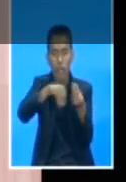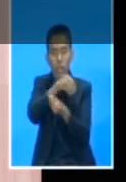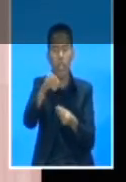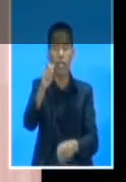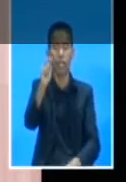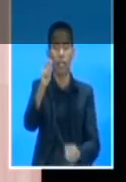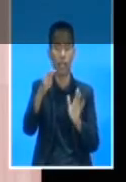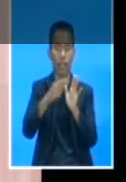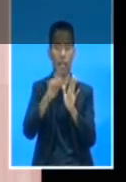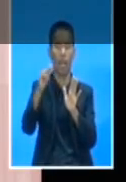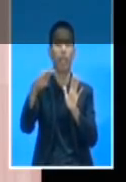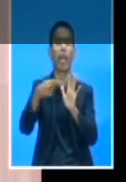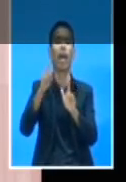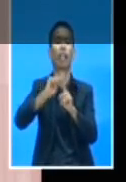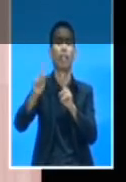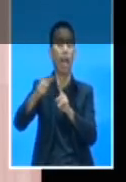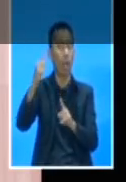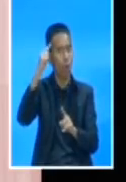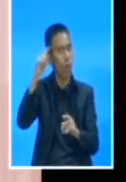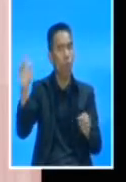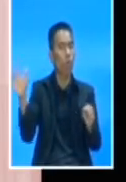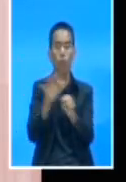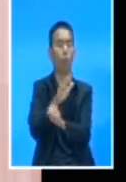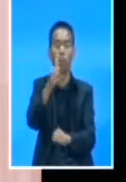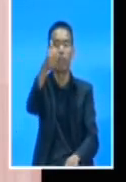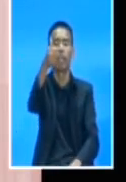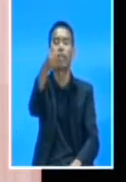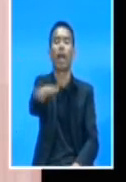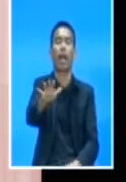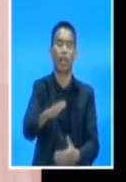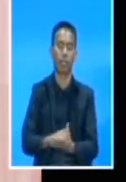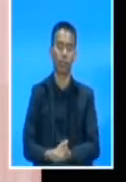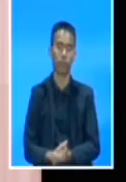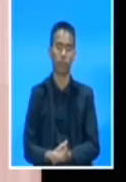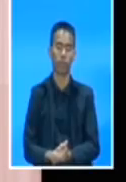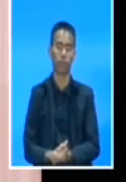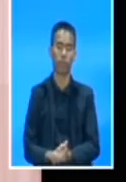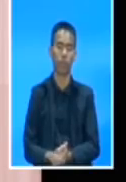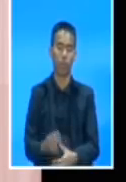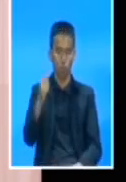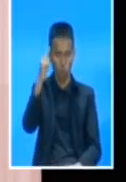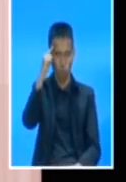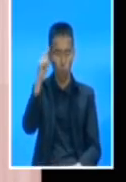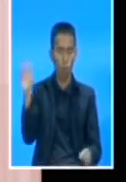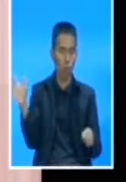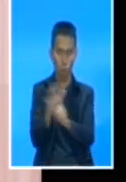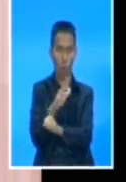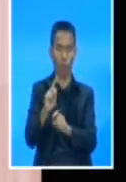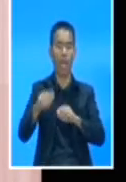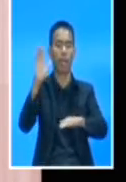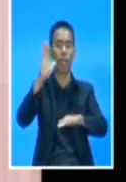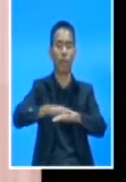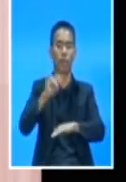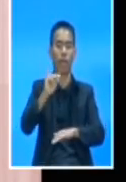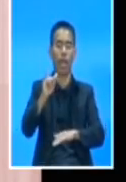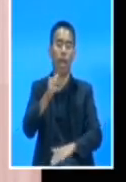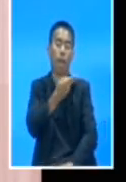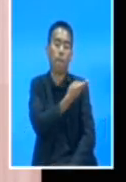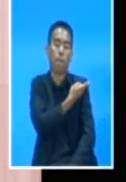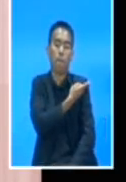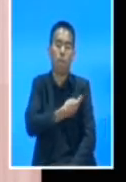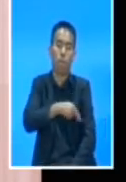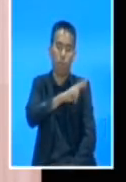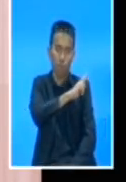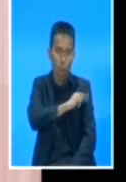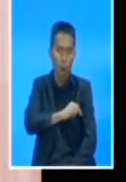ไปรู้มันทุกเรื่องเป็นไปไม่ได้หรอกครับอาจจะรู้ทุกเรื่องแต่ไม่เชี่ยวชาญครับหมอเข